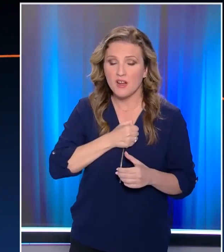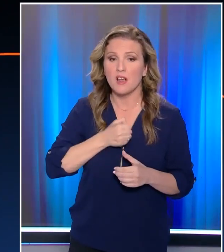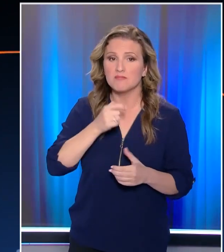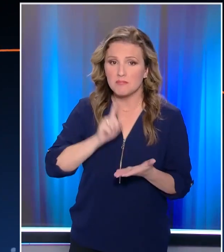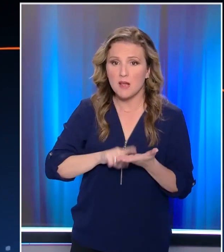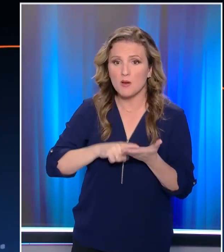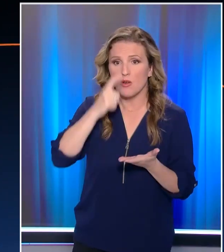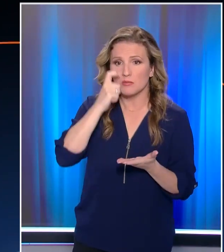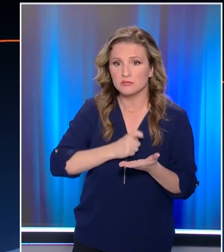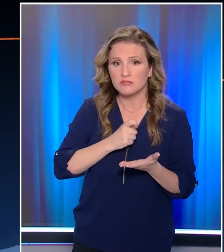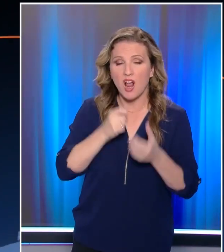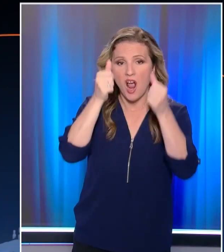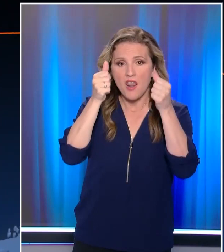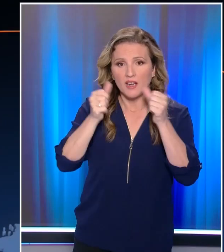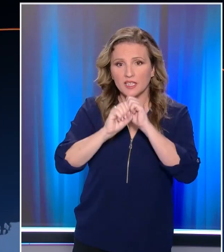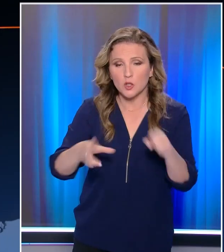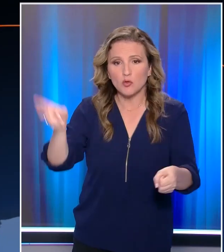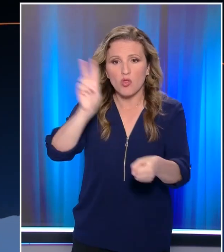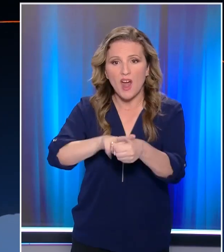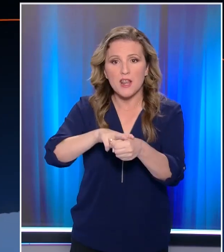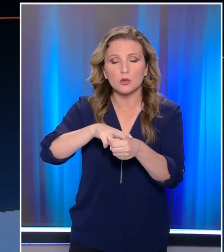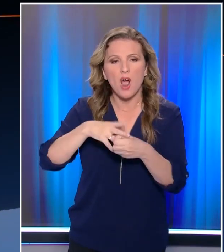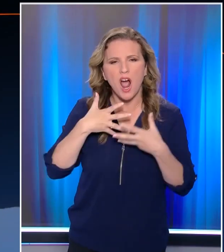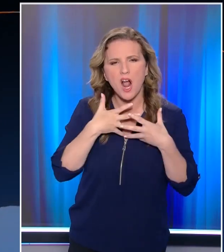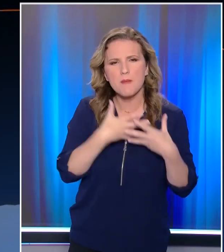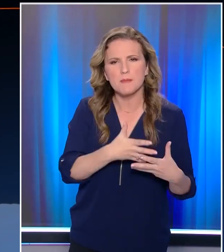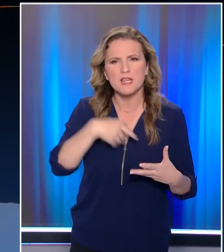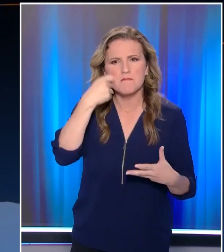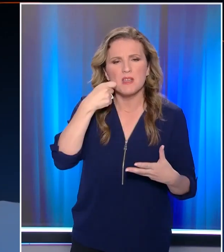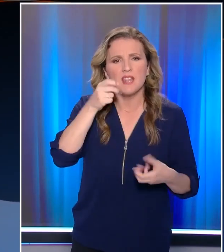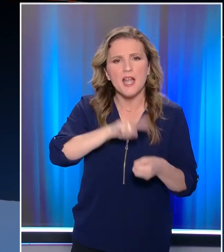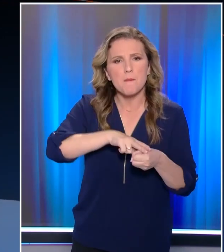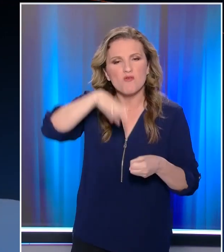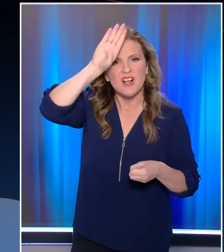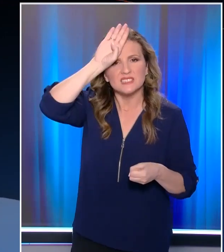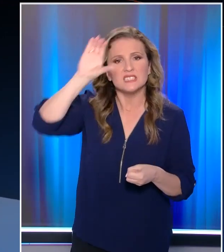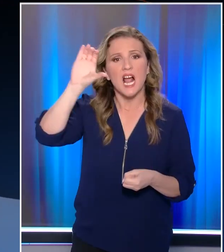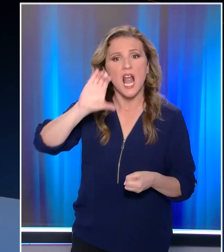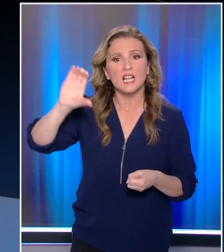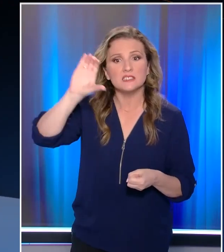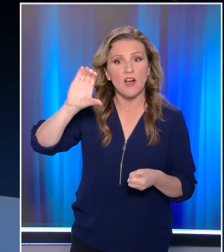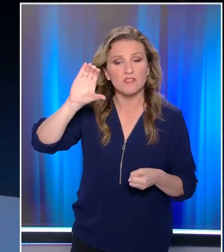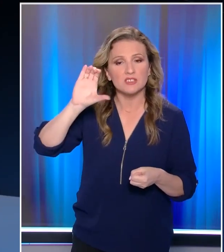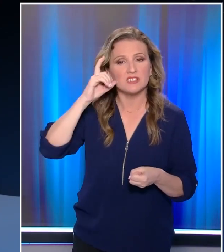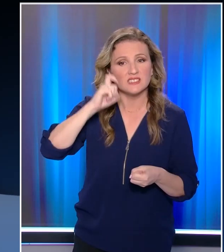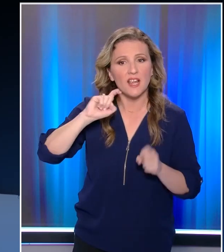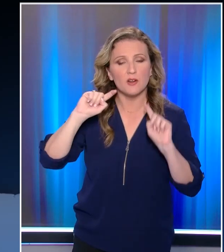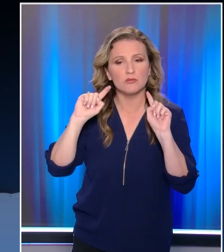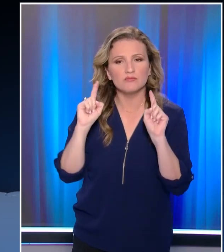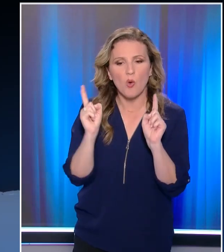duty to announce to you the death of my beloved mother, the Queen. I know how deeply